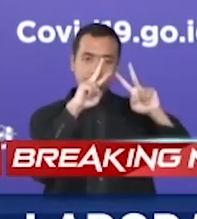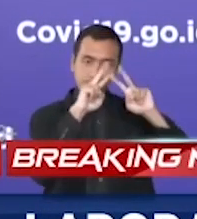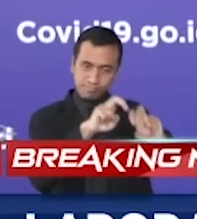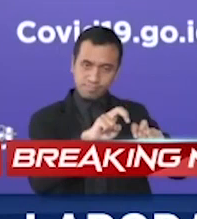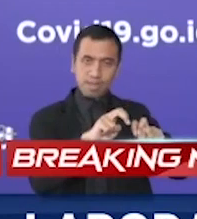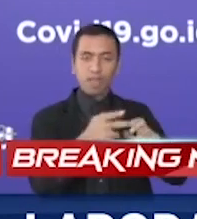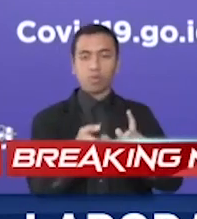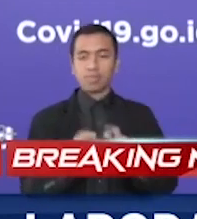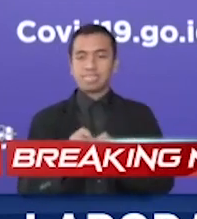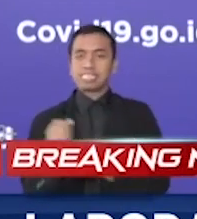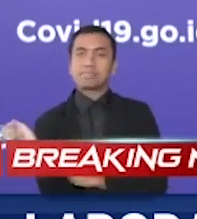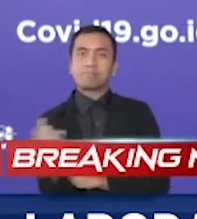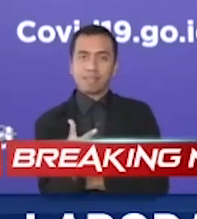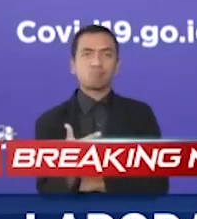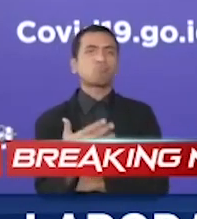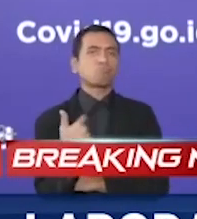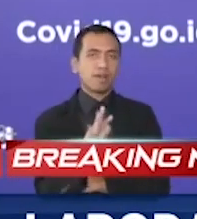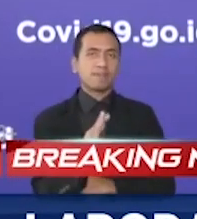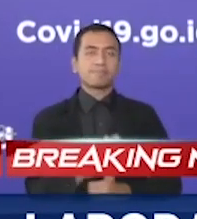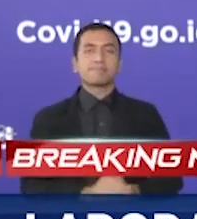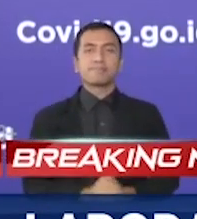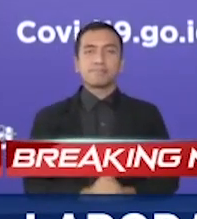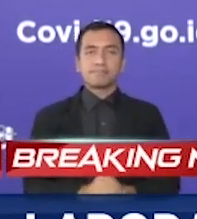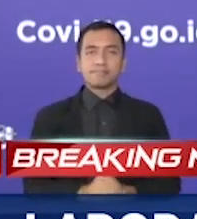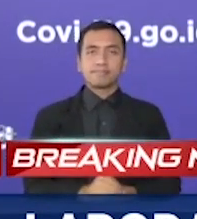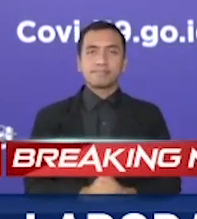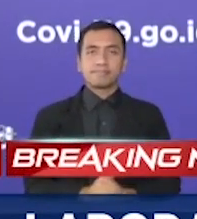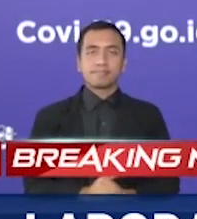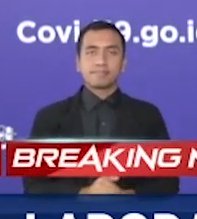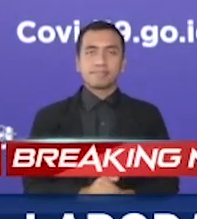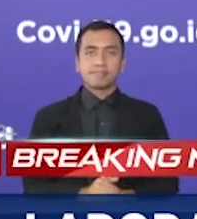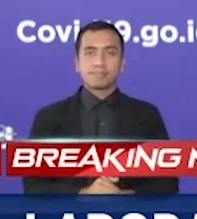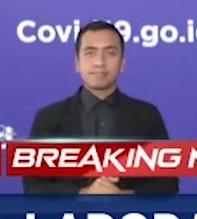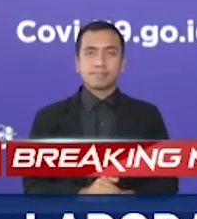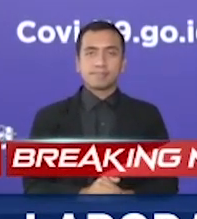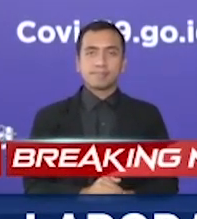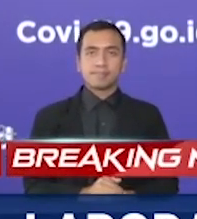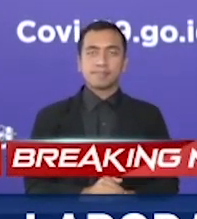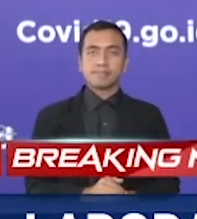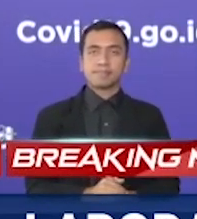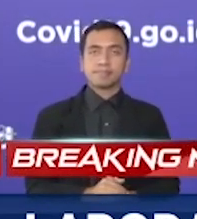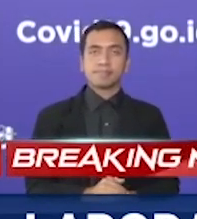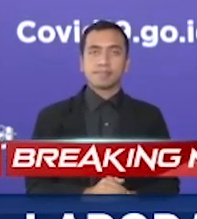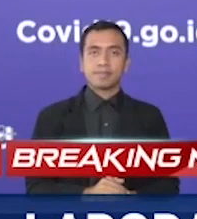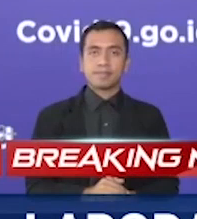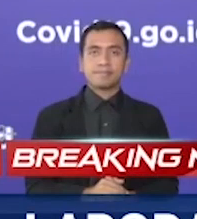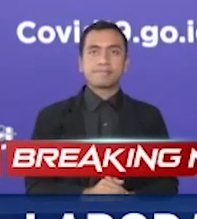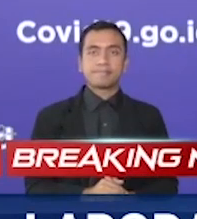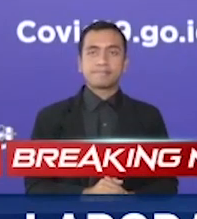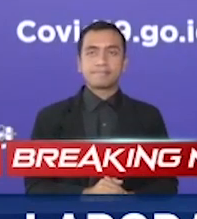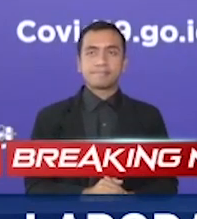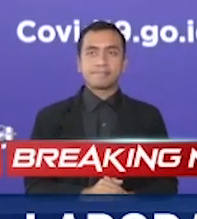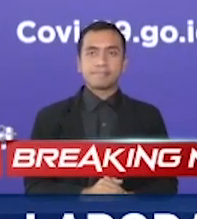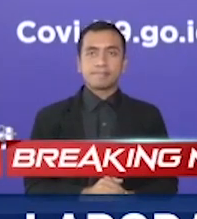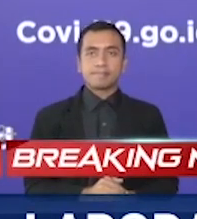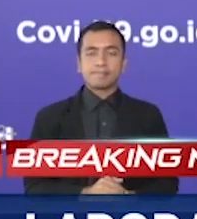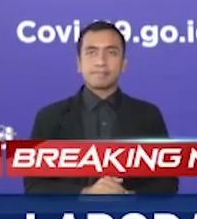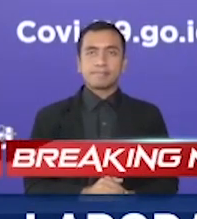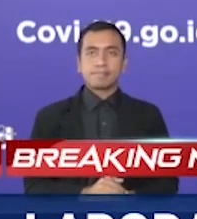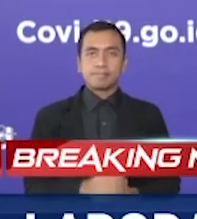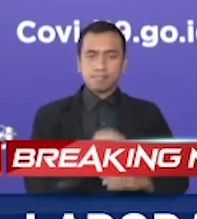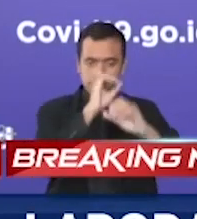dengan metode tes cepat molekul Hai di pemeriksaan itu kita akan mendapatkan